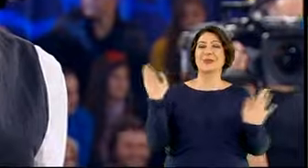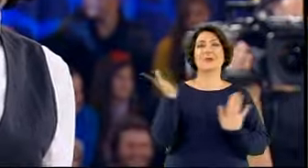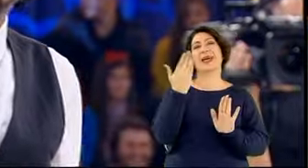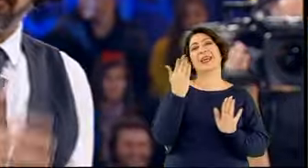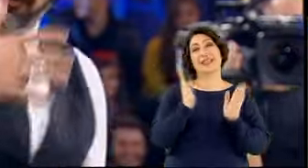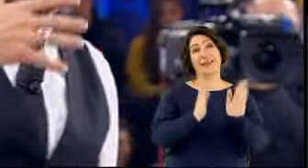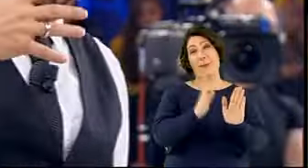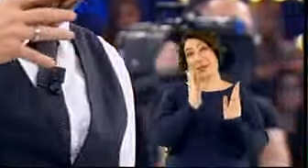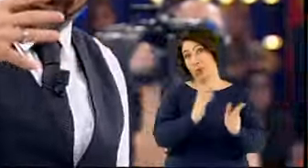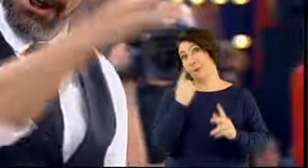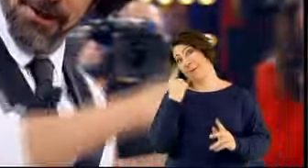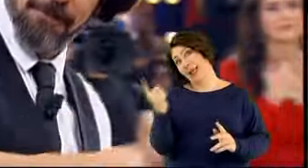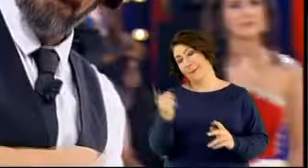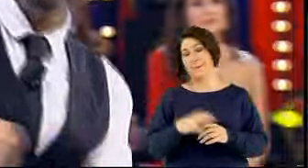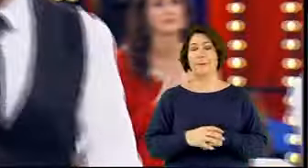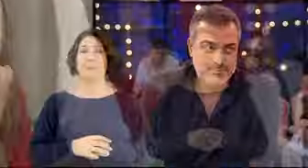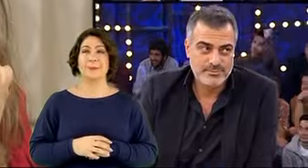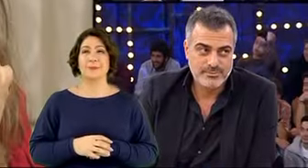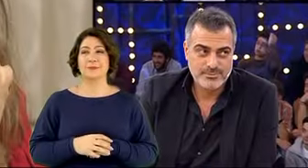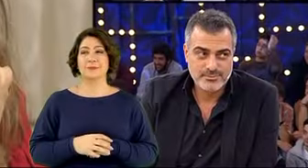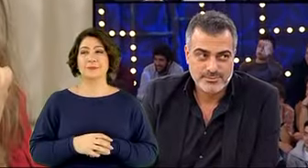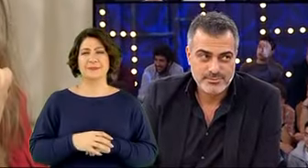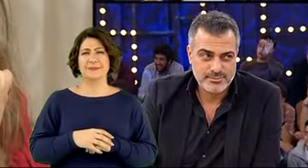tokatlardan gitmeye başlıyoruz bundan sonrasında. Görelim.